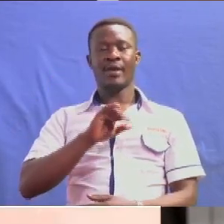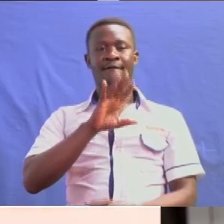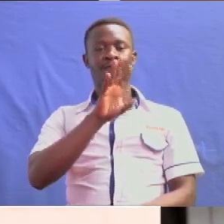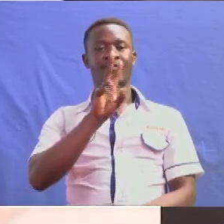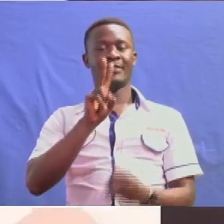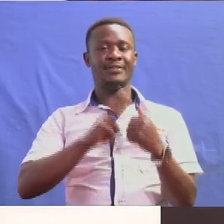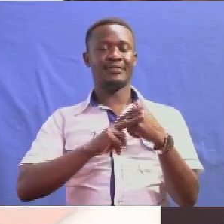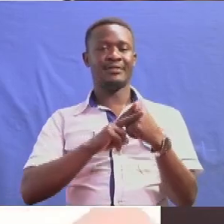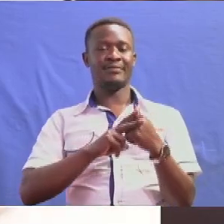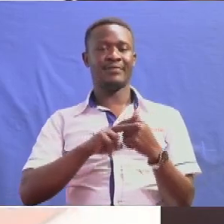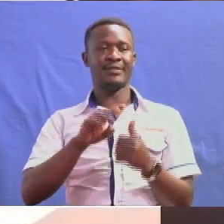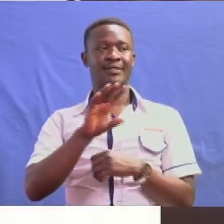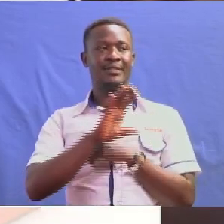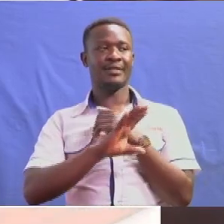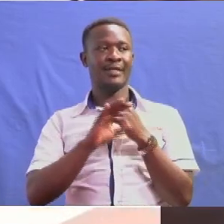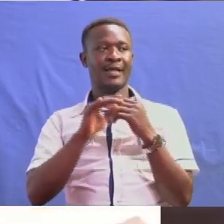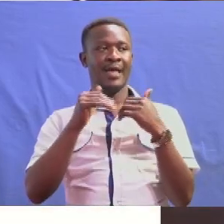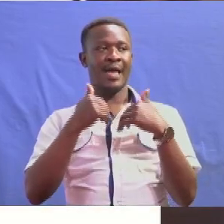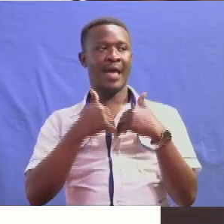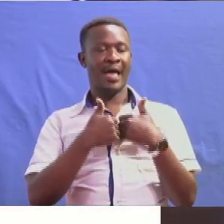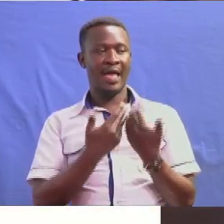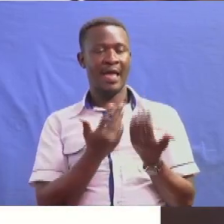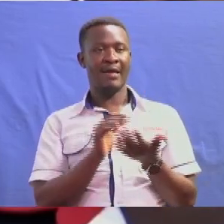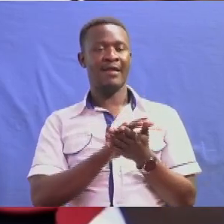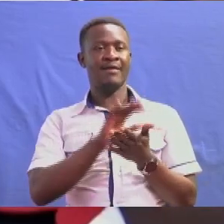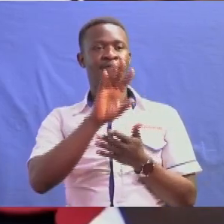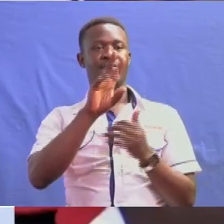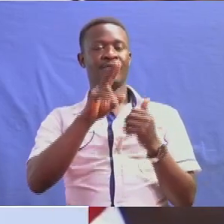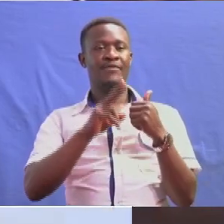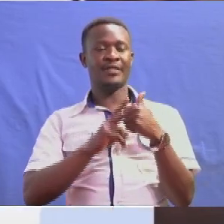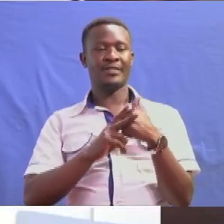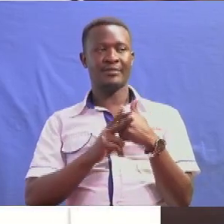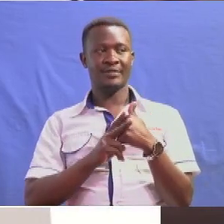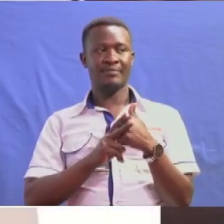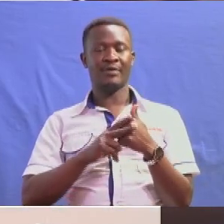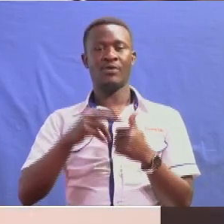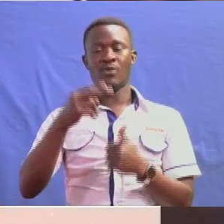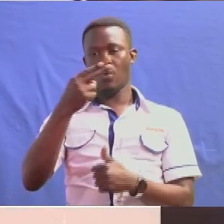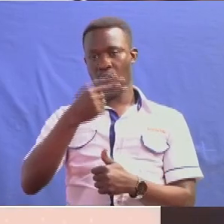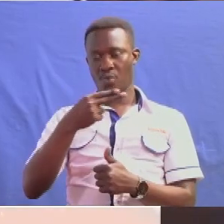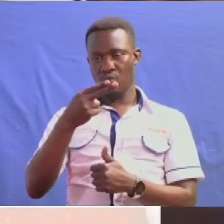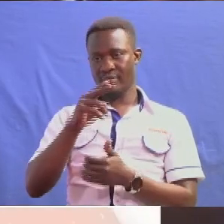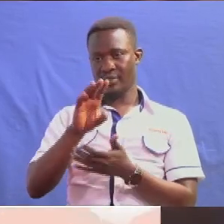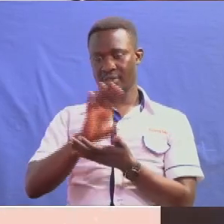57 nchini. In Kenya we have a total of 57 Huduma Centers.